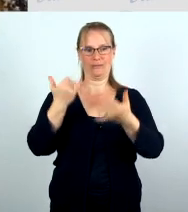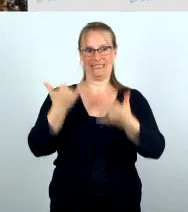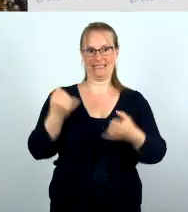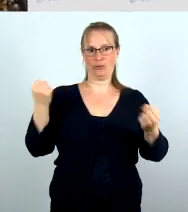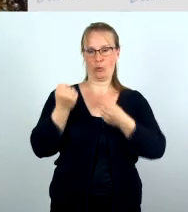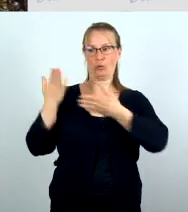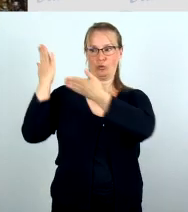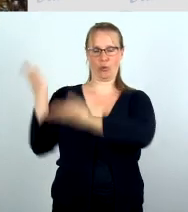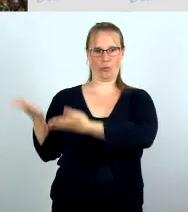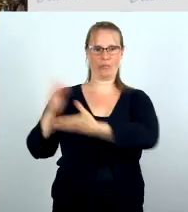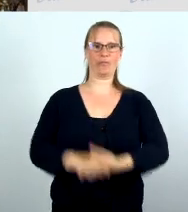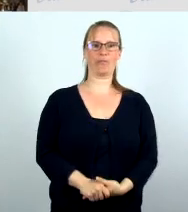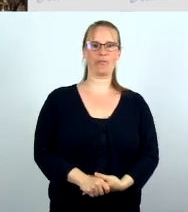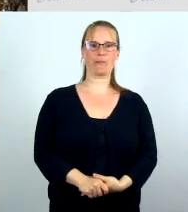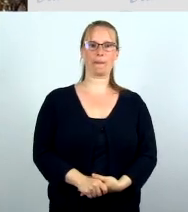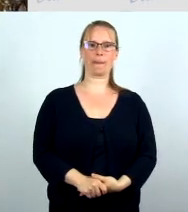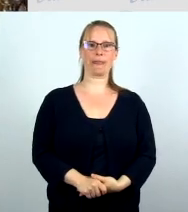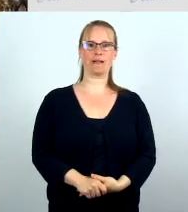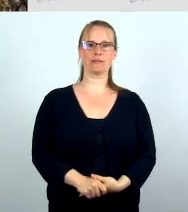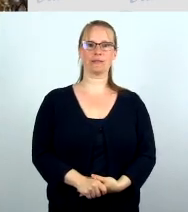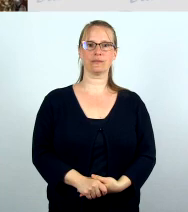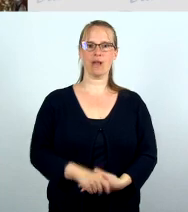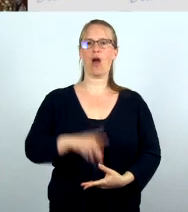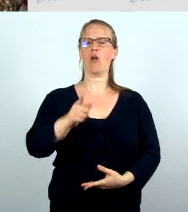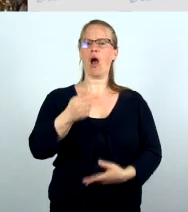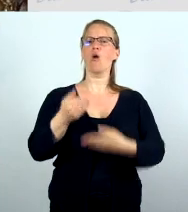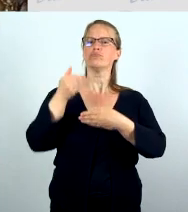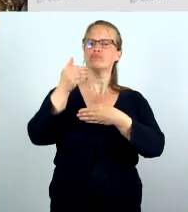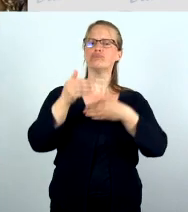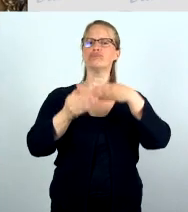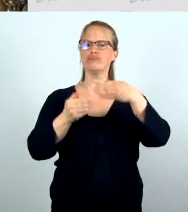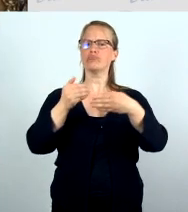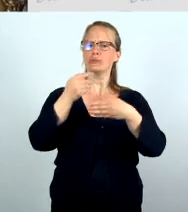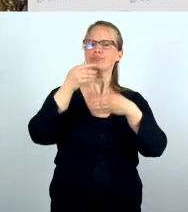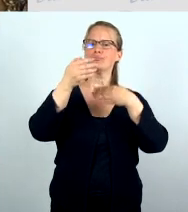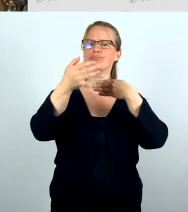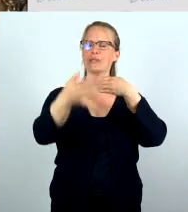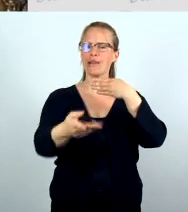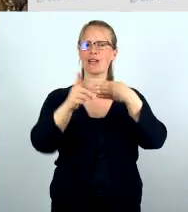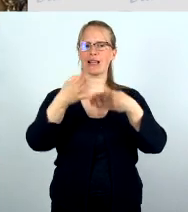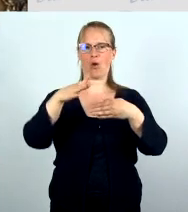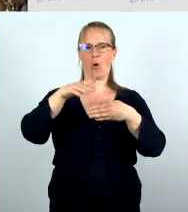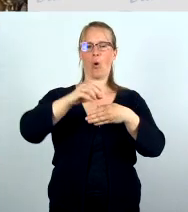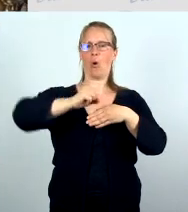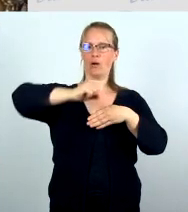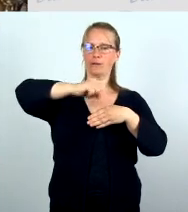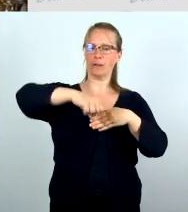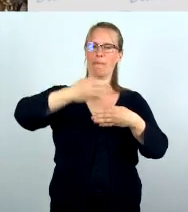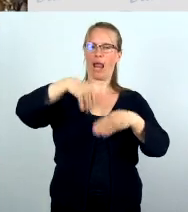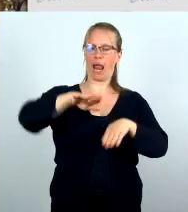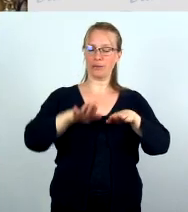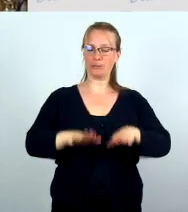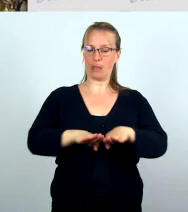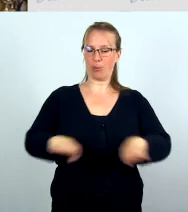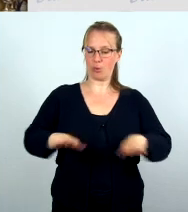So weit wie es geht. Und ihr werdet auch merken, dass ihr mit der Zeit immer tiefer und tiefer kommt. Ihr könnt natürlich auch mit den Händen einmal nach links und einmal nach